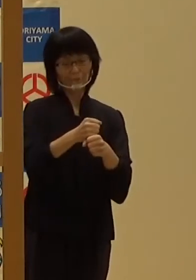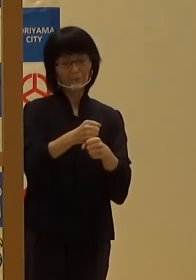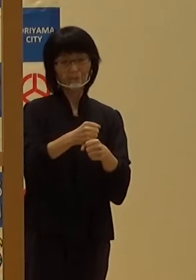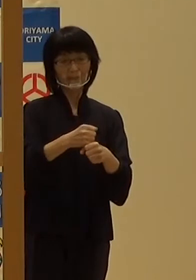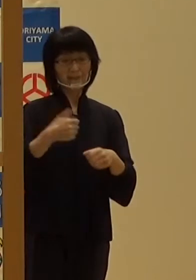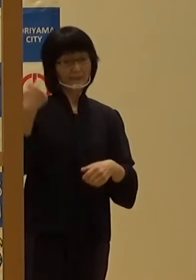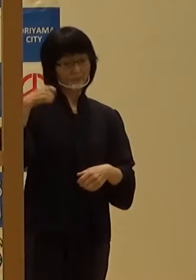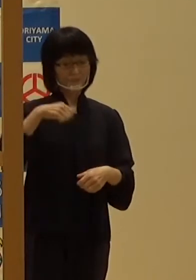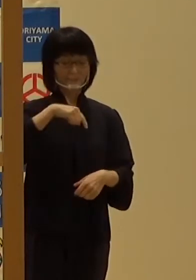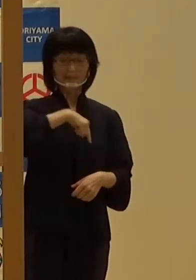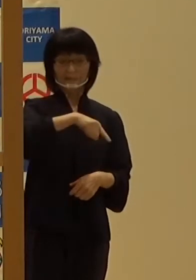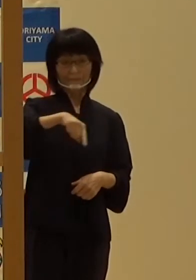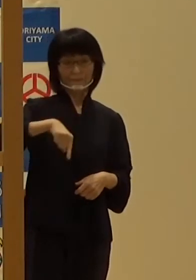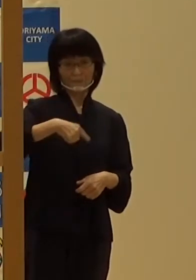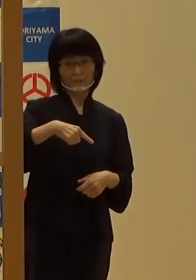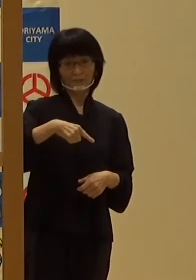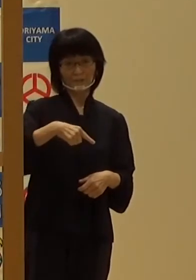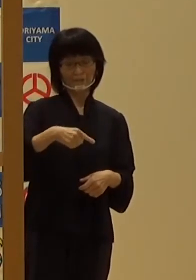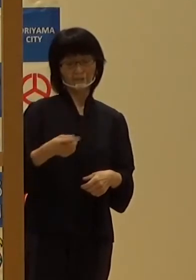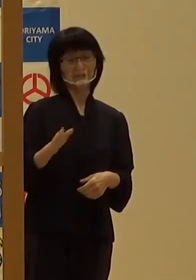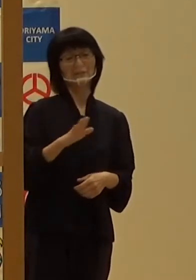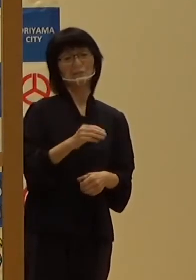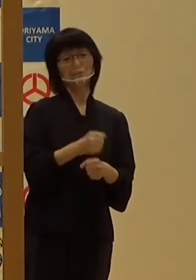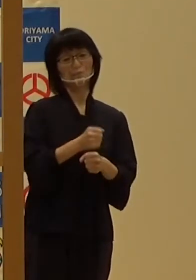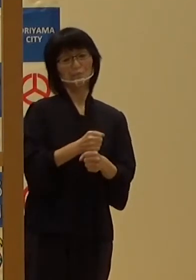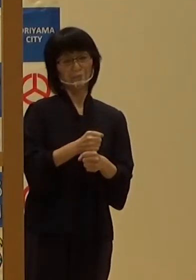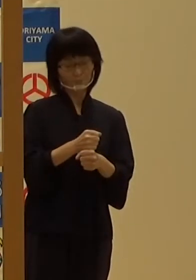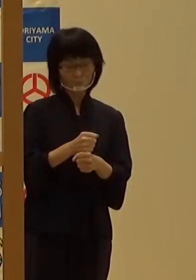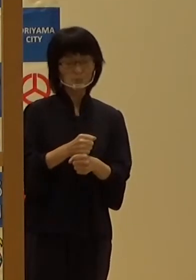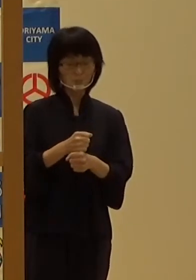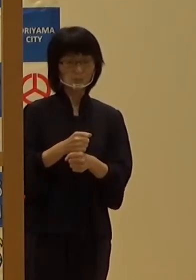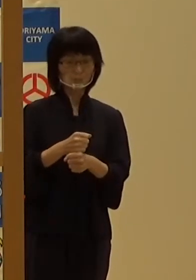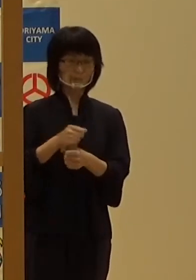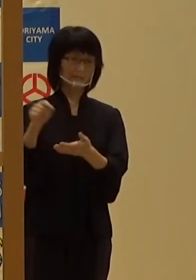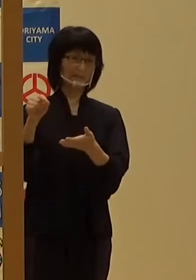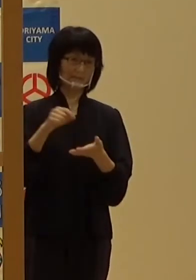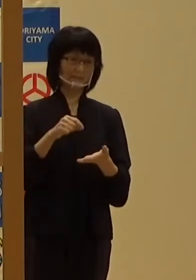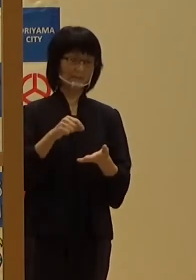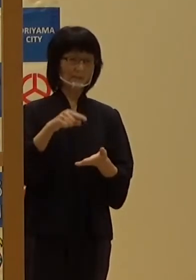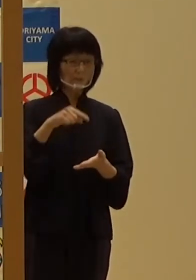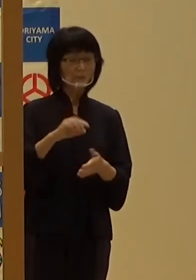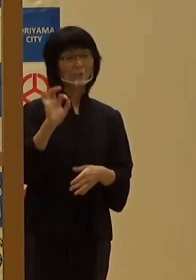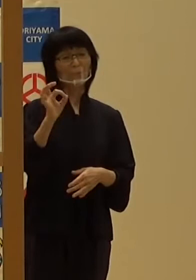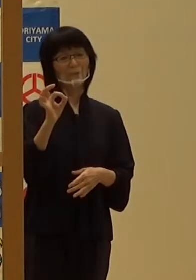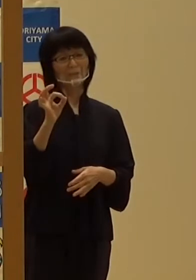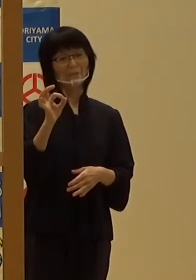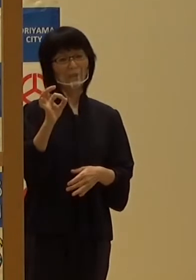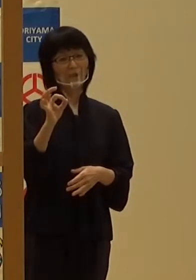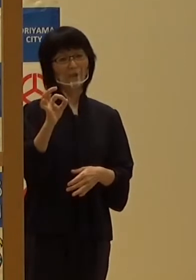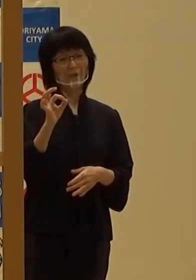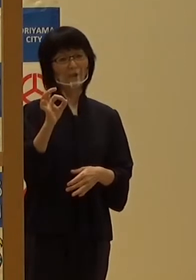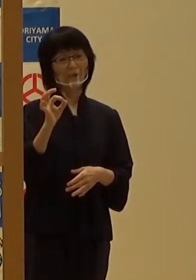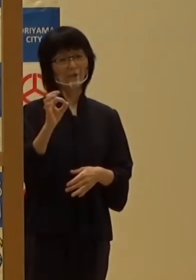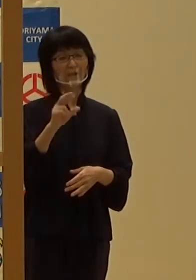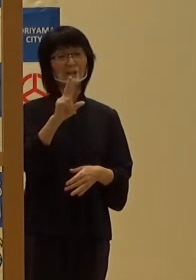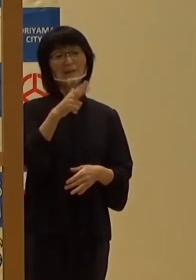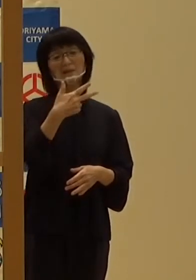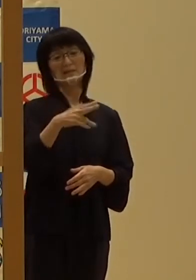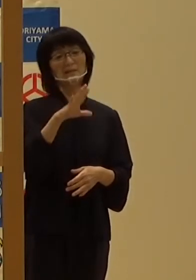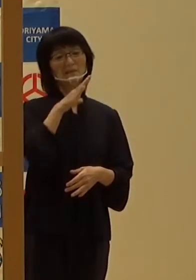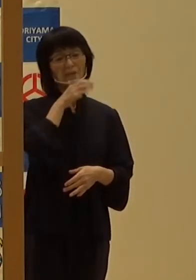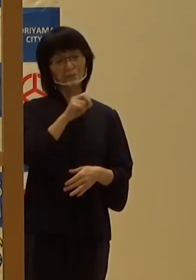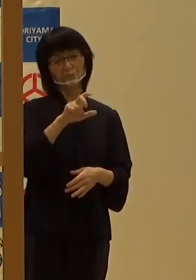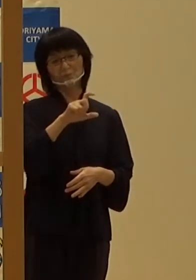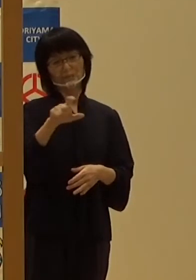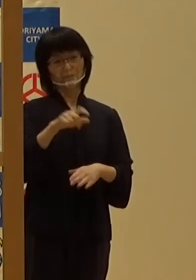するご提案をいただいているところでございます。でこれらの費用につきましては、今のところ予定としまして7億円ほど予定